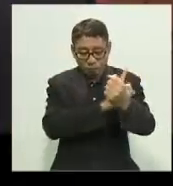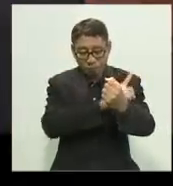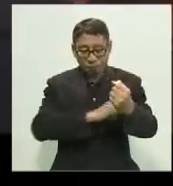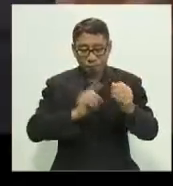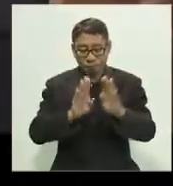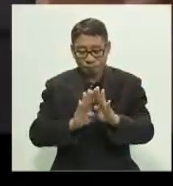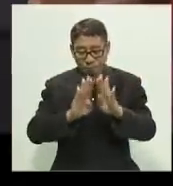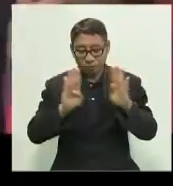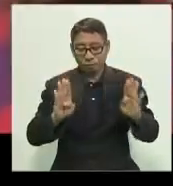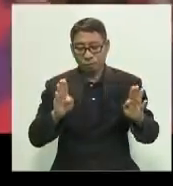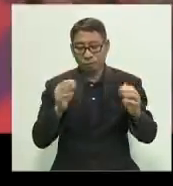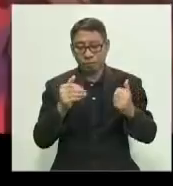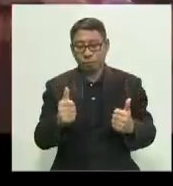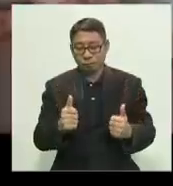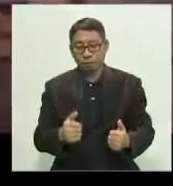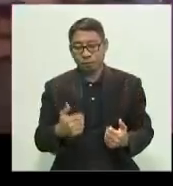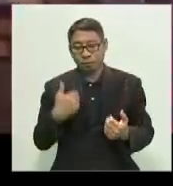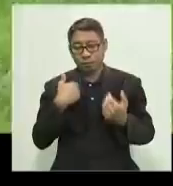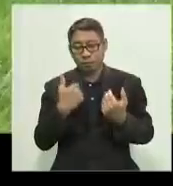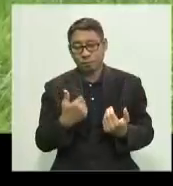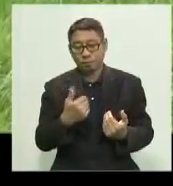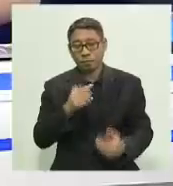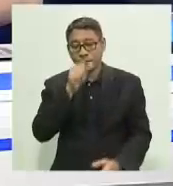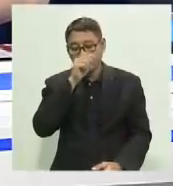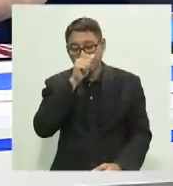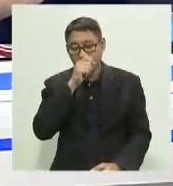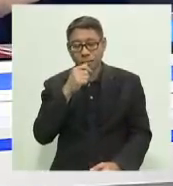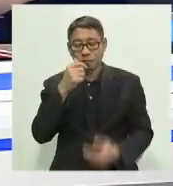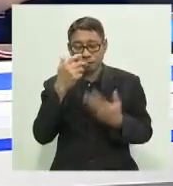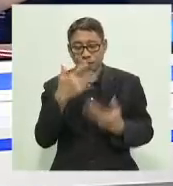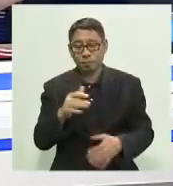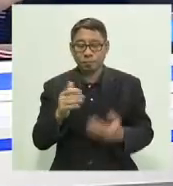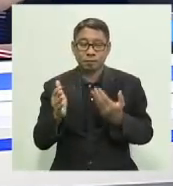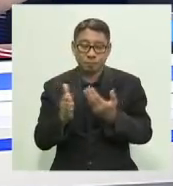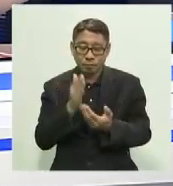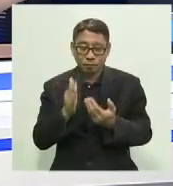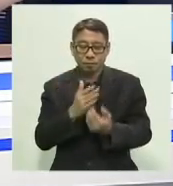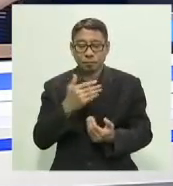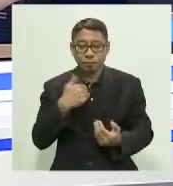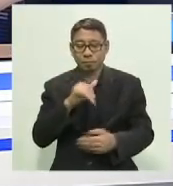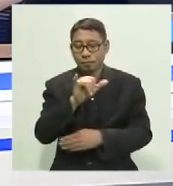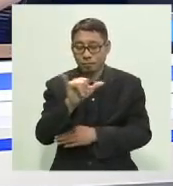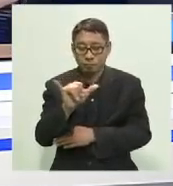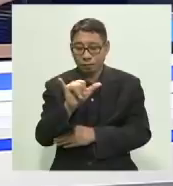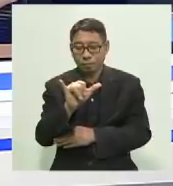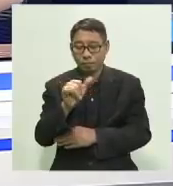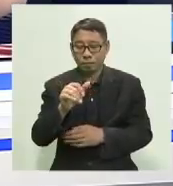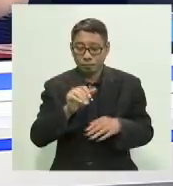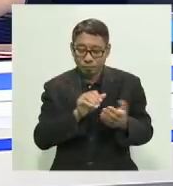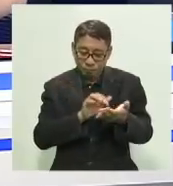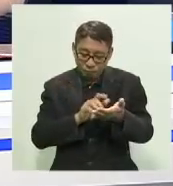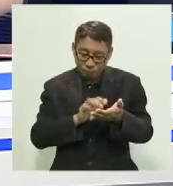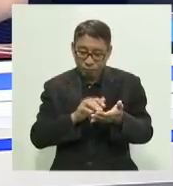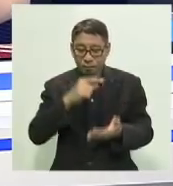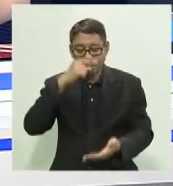เนี่ยไปเปิดในงานนี้ด้วย ก็เมื่อกี้ผมลองเซิร์ชแล้วนะครับง่ายมากเซิร์ชเข้า YouTubeแล้วพิมพ์คำว่